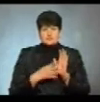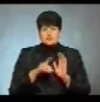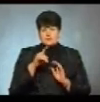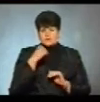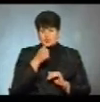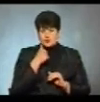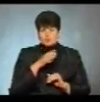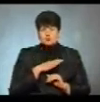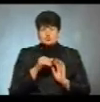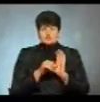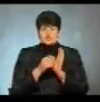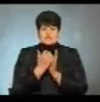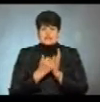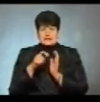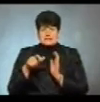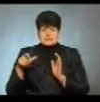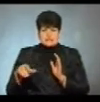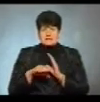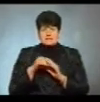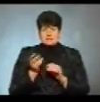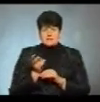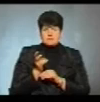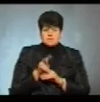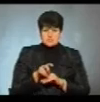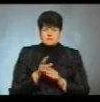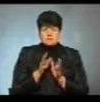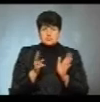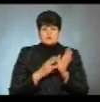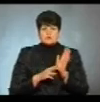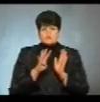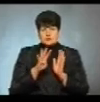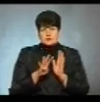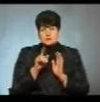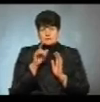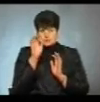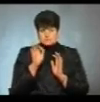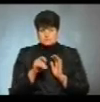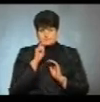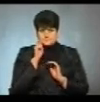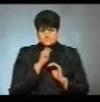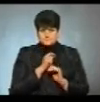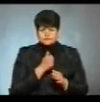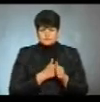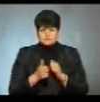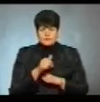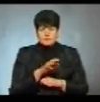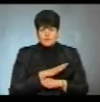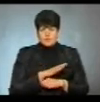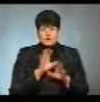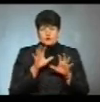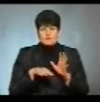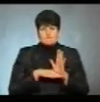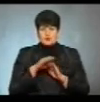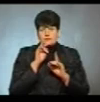року було 6 кандидатів. На вибори прийшли понад 84% українців. Лідерами голосування стали голова Верховної